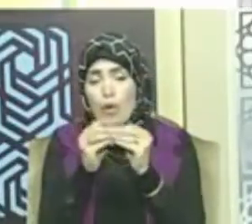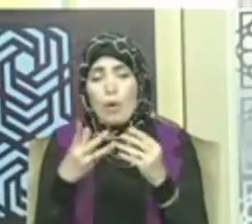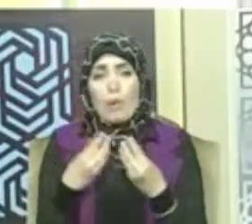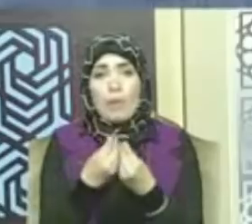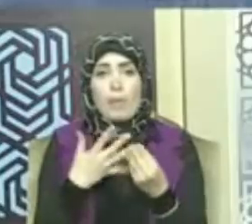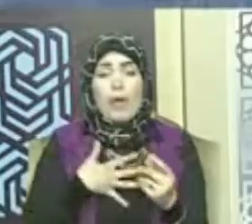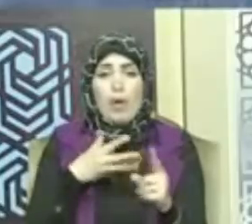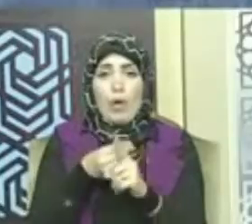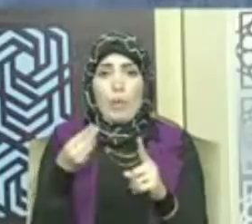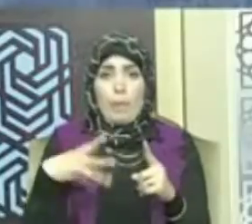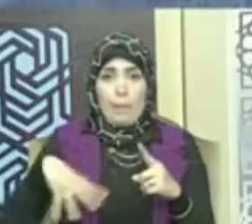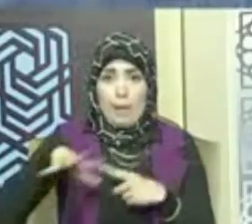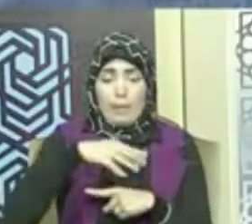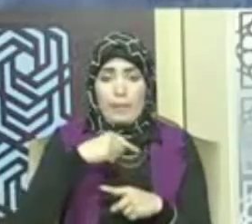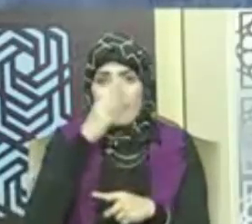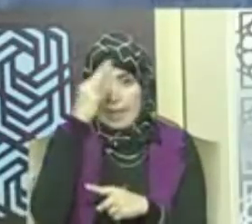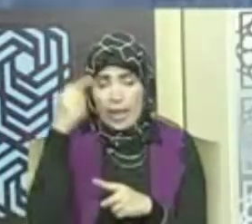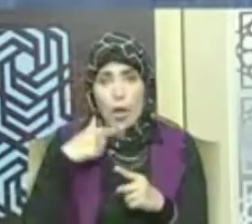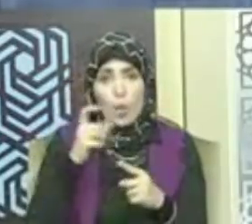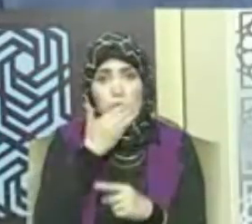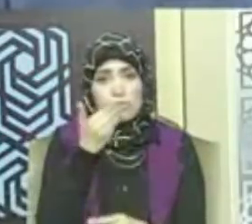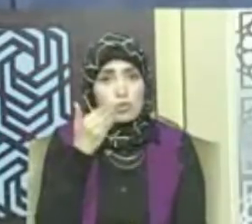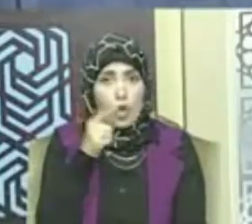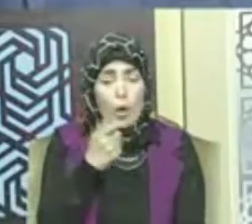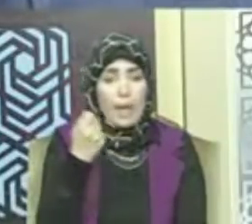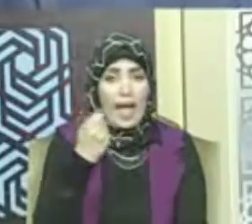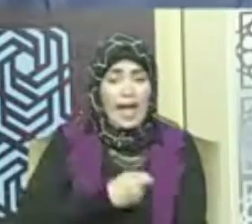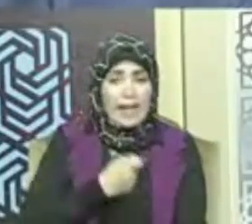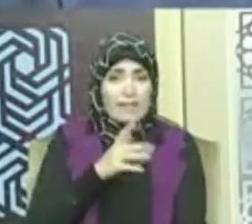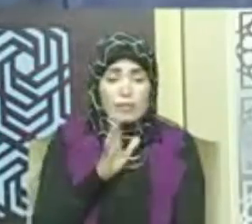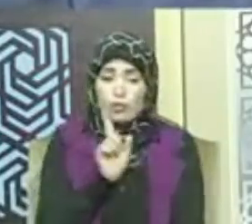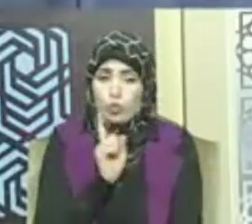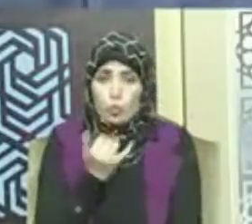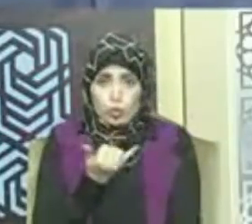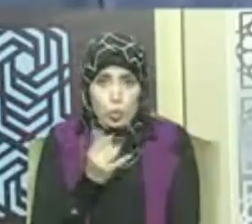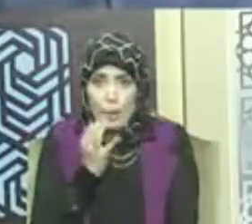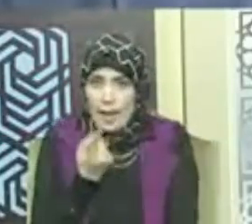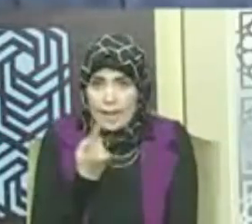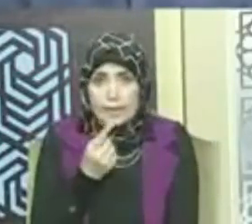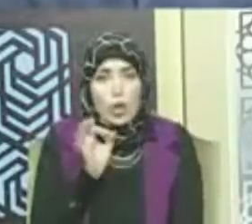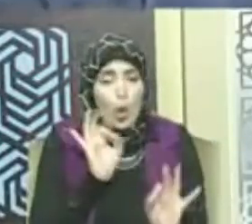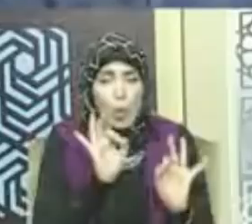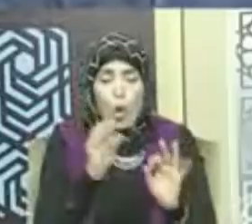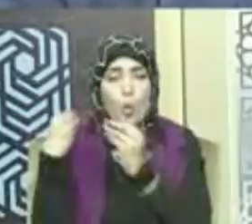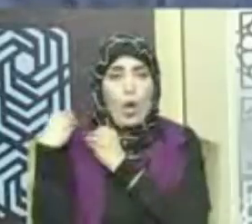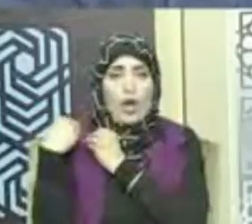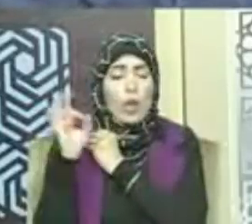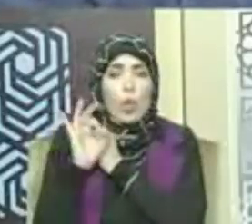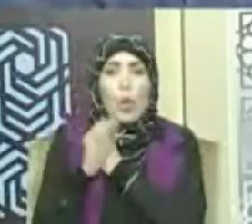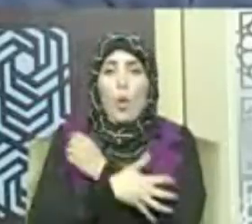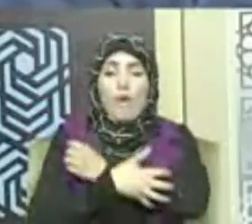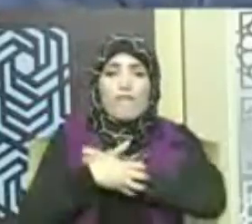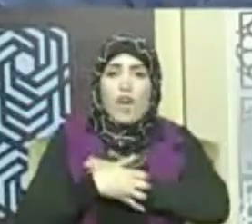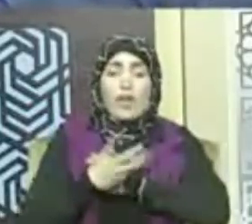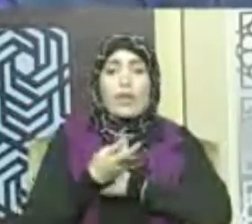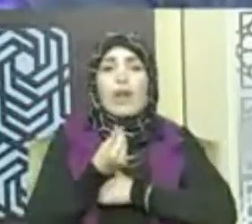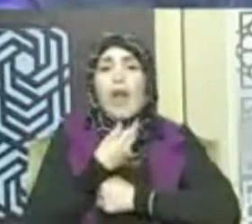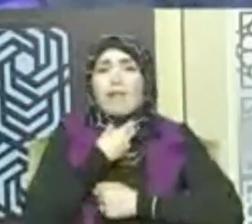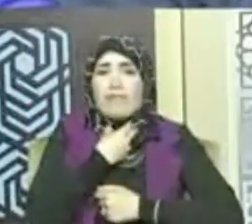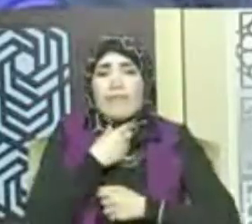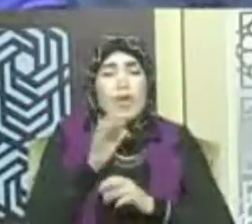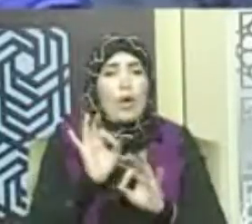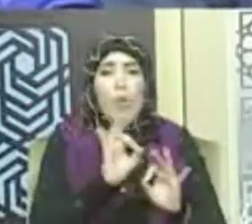فطر صائما قريبا أو بعيدا، غنيا أو فقيرا، فله مثل أجره من غير أن ينقص من